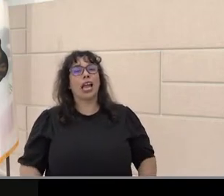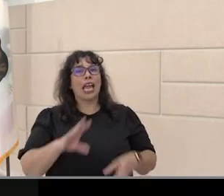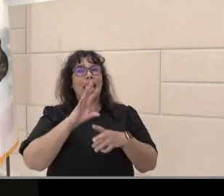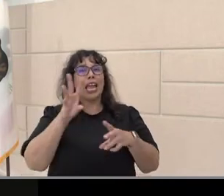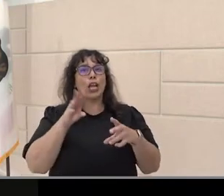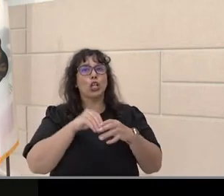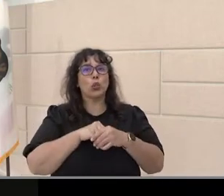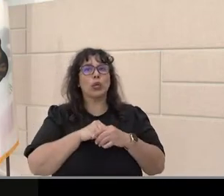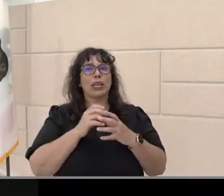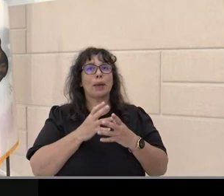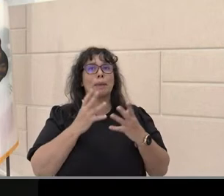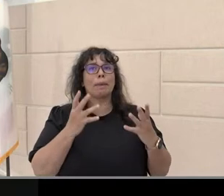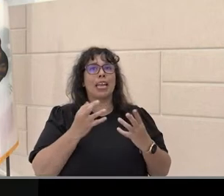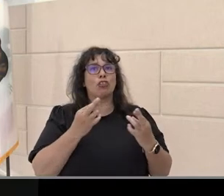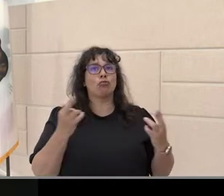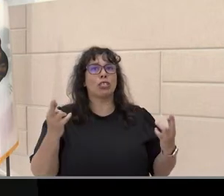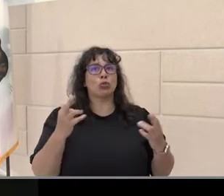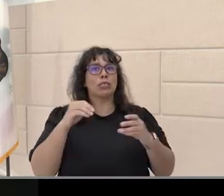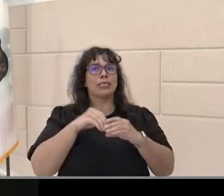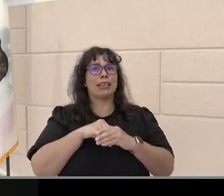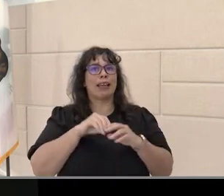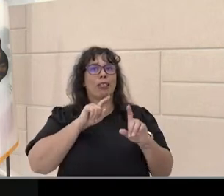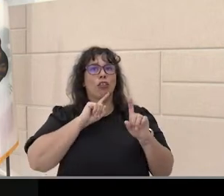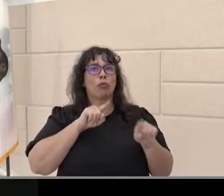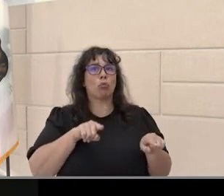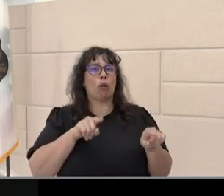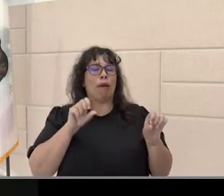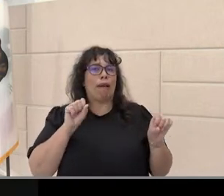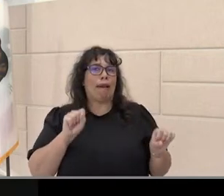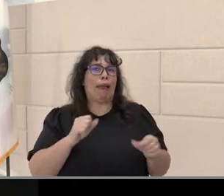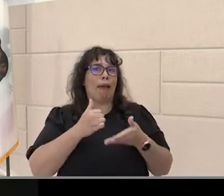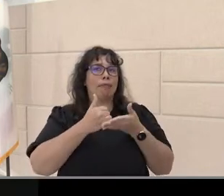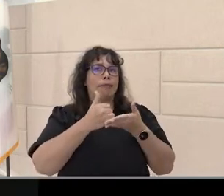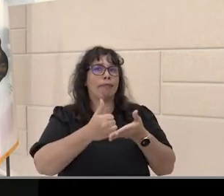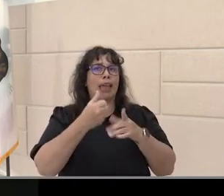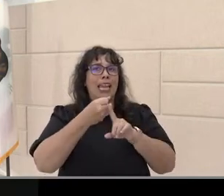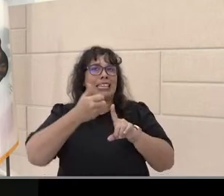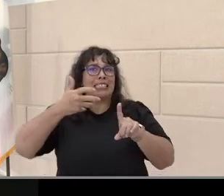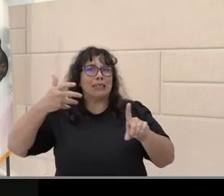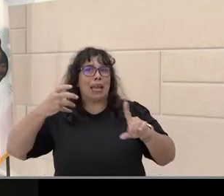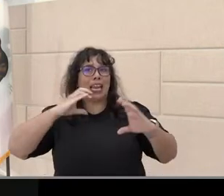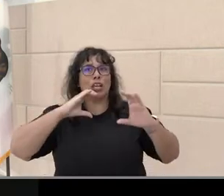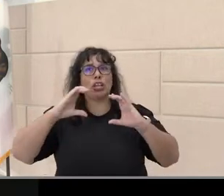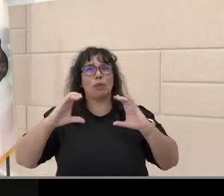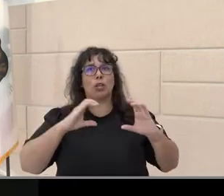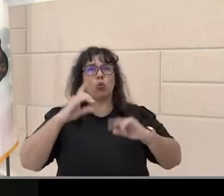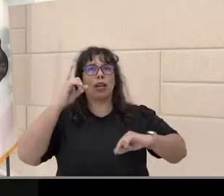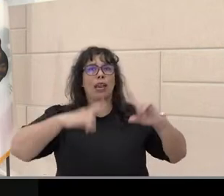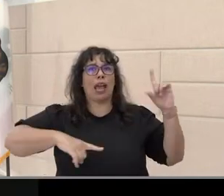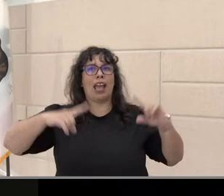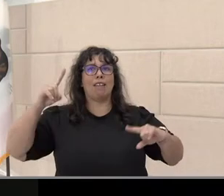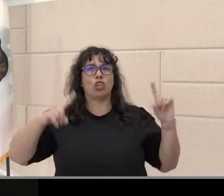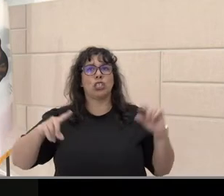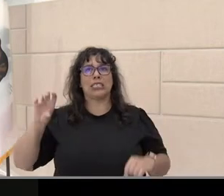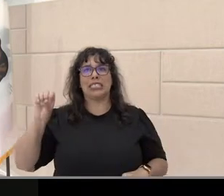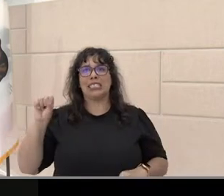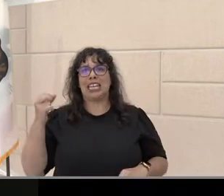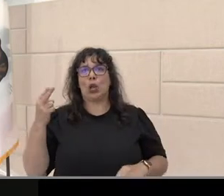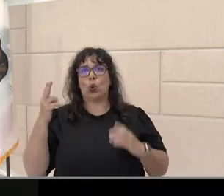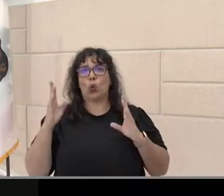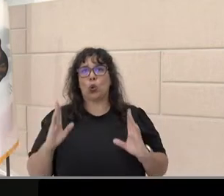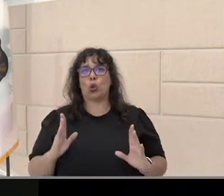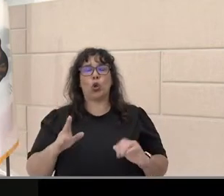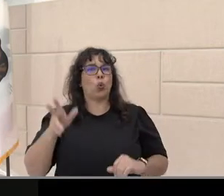យើងបានដាក់បញ្ចូលធនធានផ្សេងផ្សេងទៅក្នុងរបាយការណ៍របស់យើងតើតួនឹងការពង្រីកនៃការធ្វើទំនាក់ទំនង